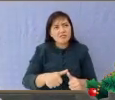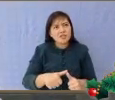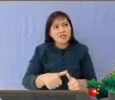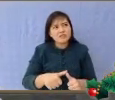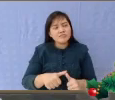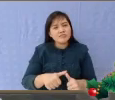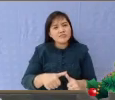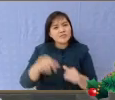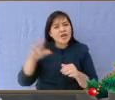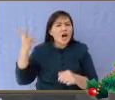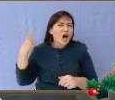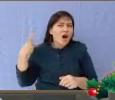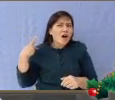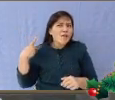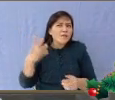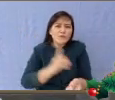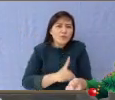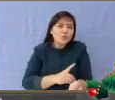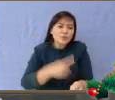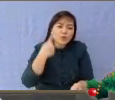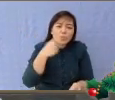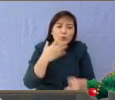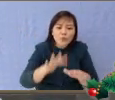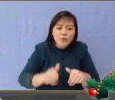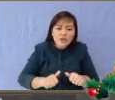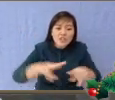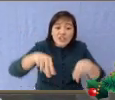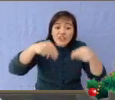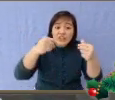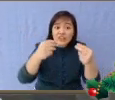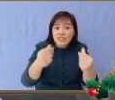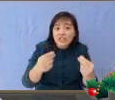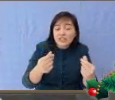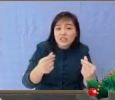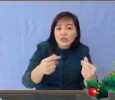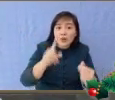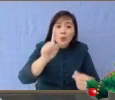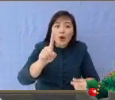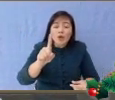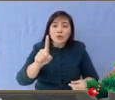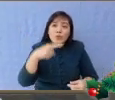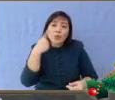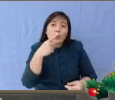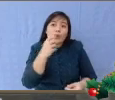niyan? Wala. Pero ang Diyos ko kaya.